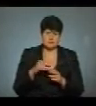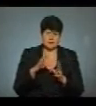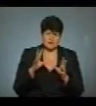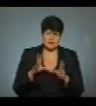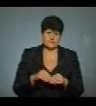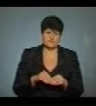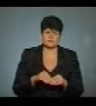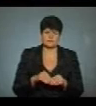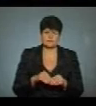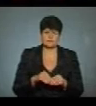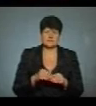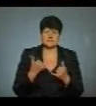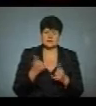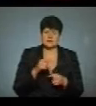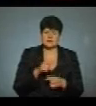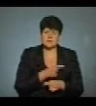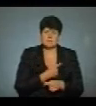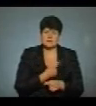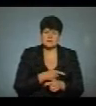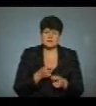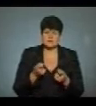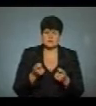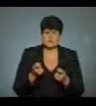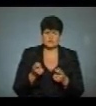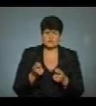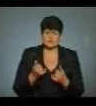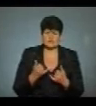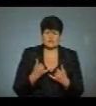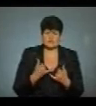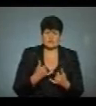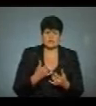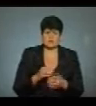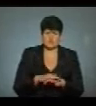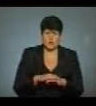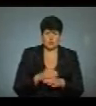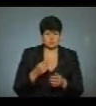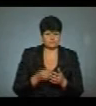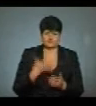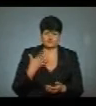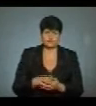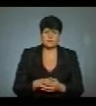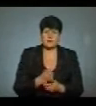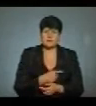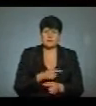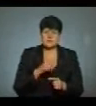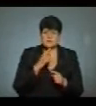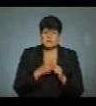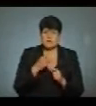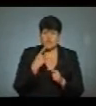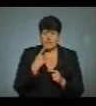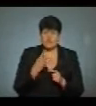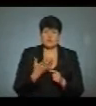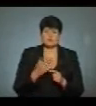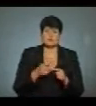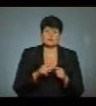що зараз там медицина трошки для народу задорога. Медична сестра Світлана Голодюк каже, на